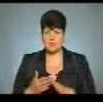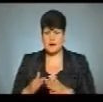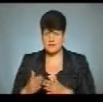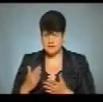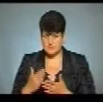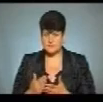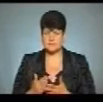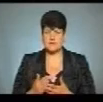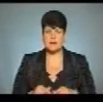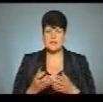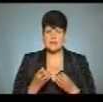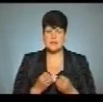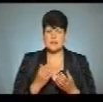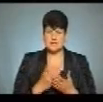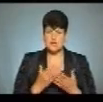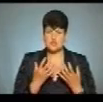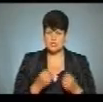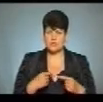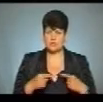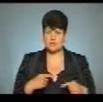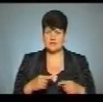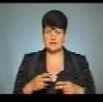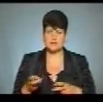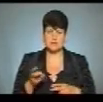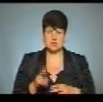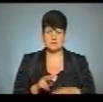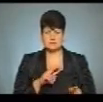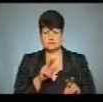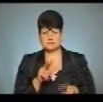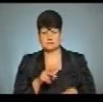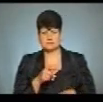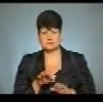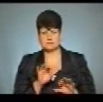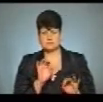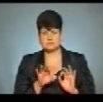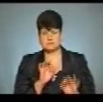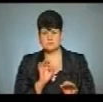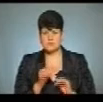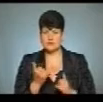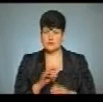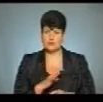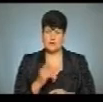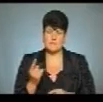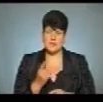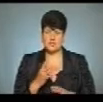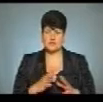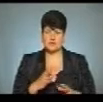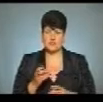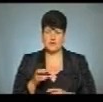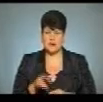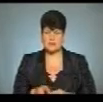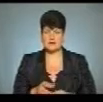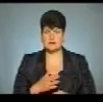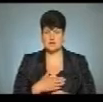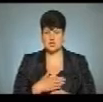Є ще декілька футболістів, які прибули на перегляд. У нас от сьогодні відбулось перше вже тренування на